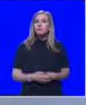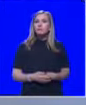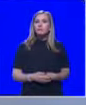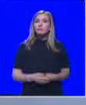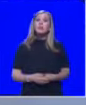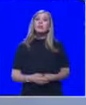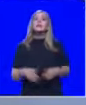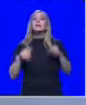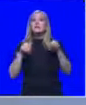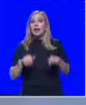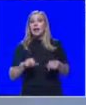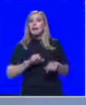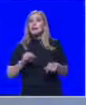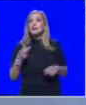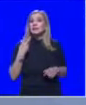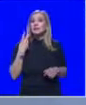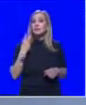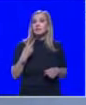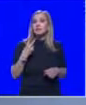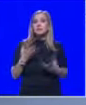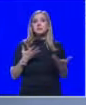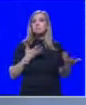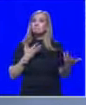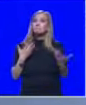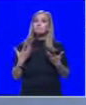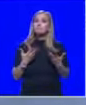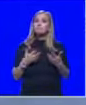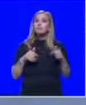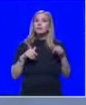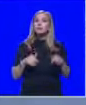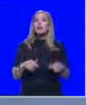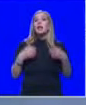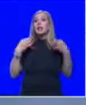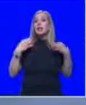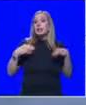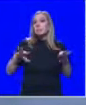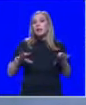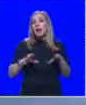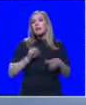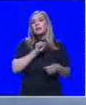Сега и двете са номинално либерални формации.